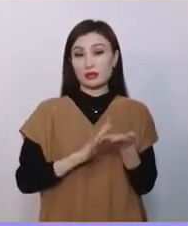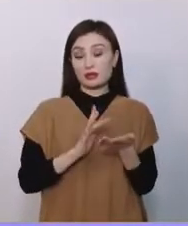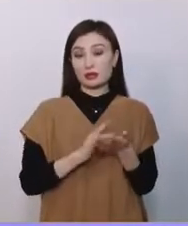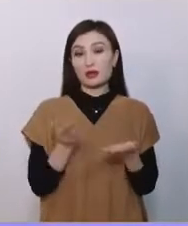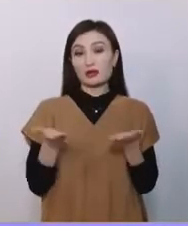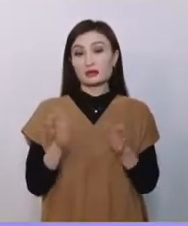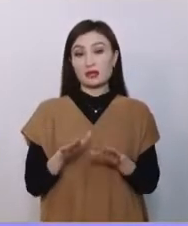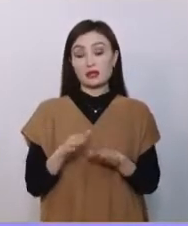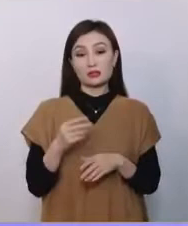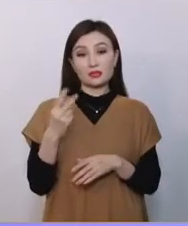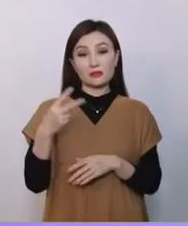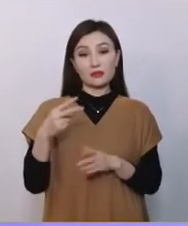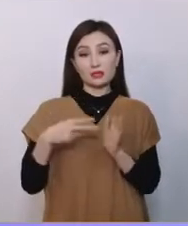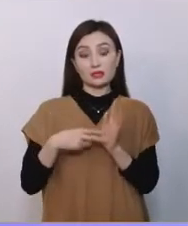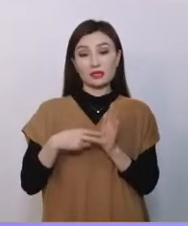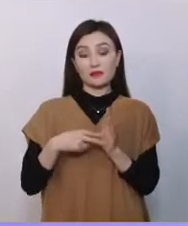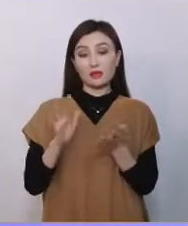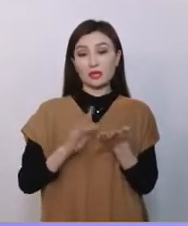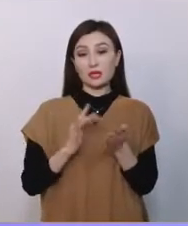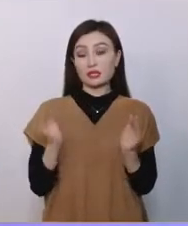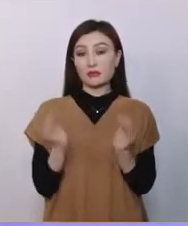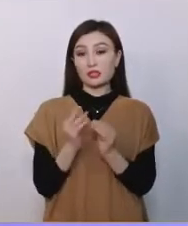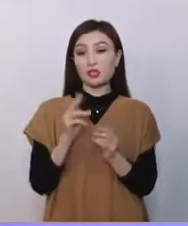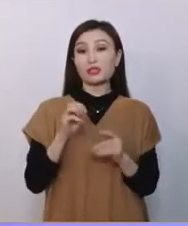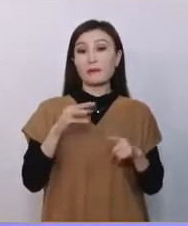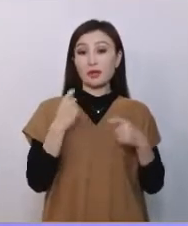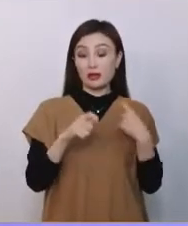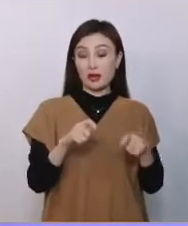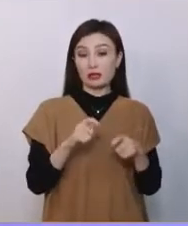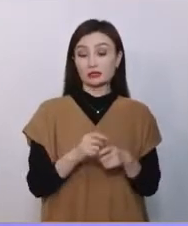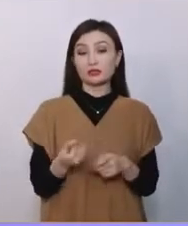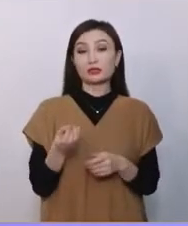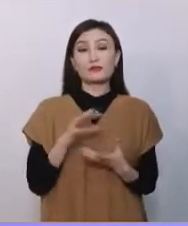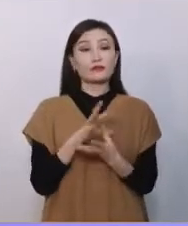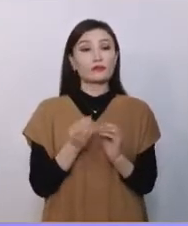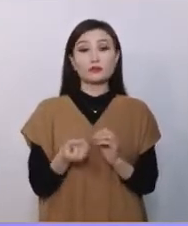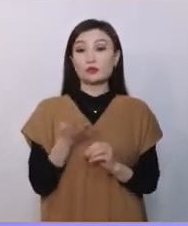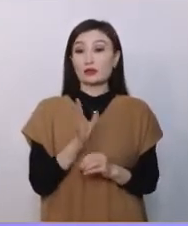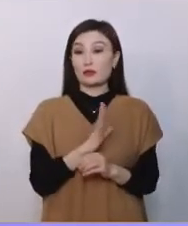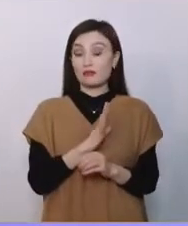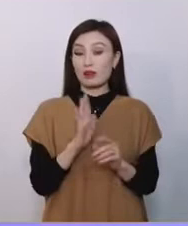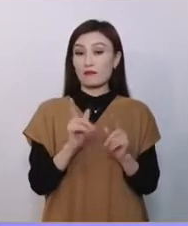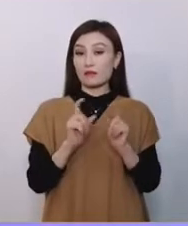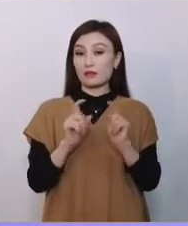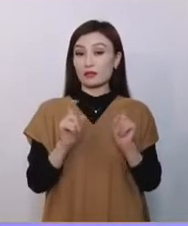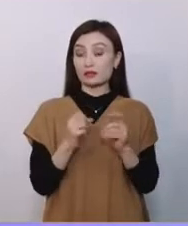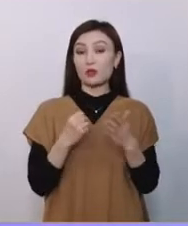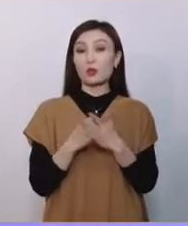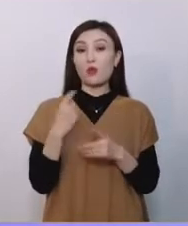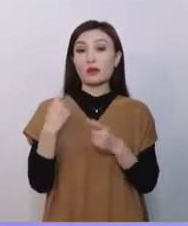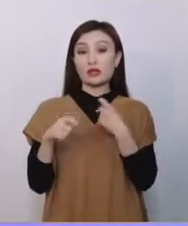осталось на 27 тетради меньше чем продали сколько всего в тетради было в киоске до